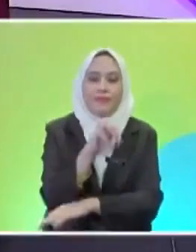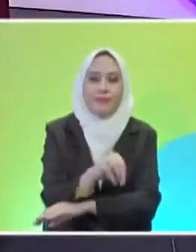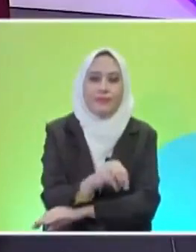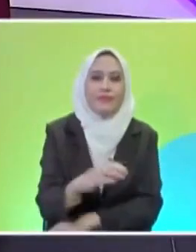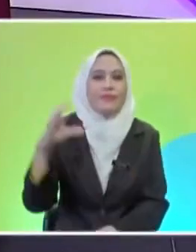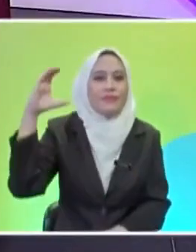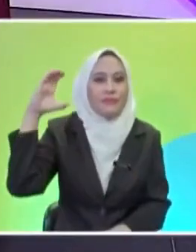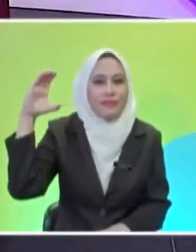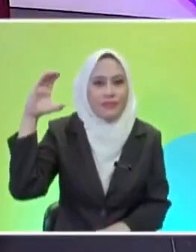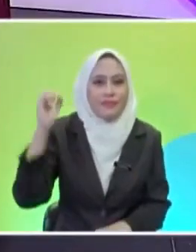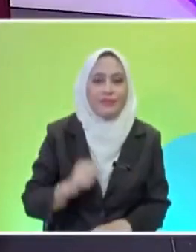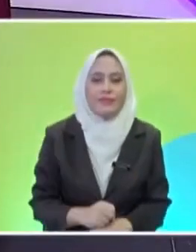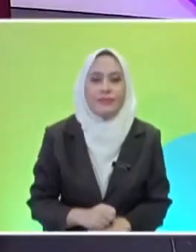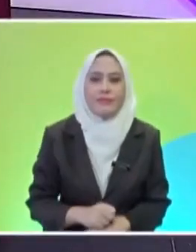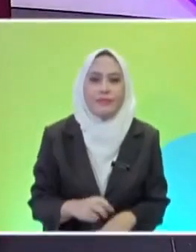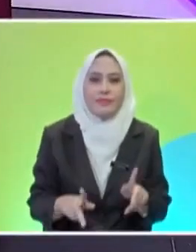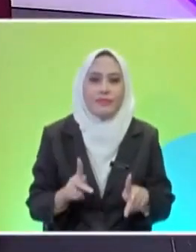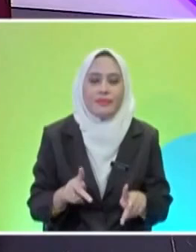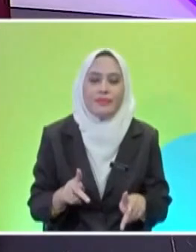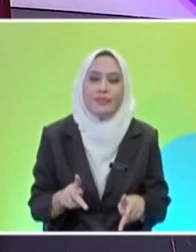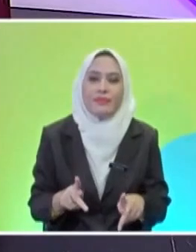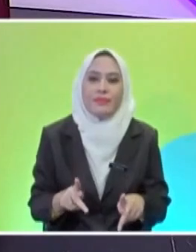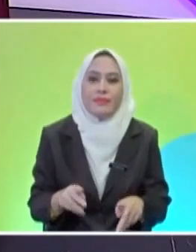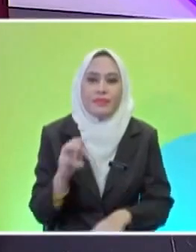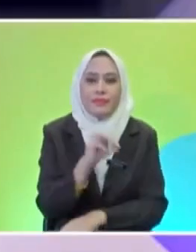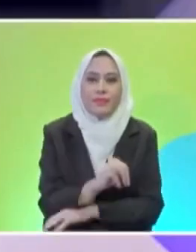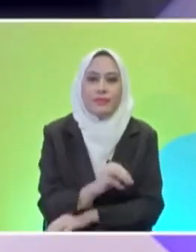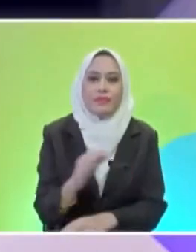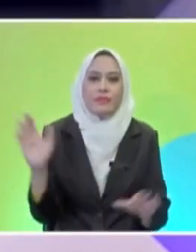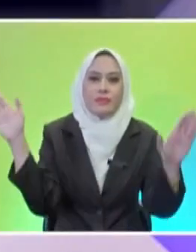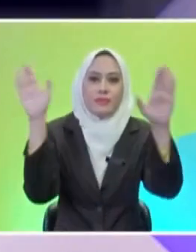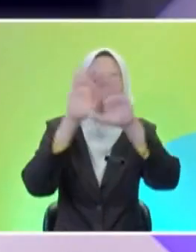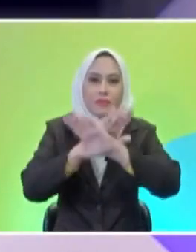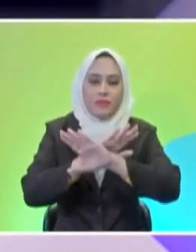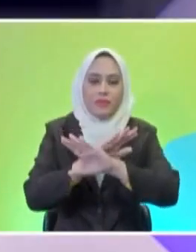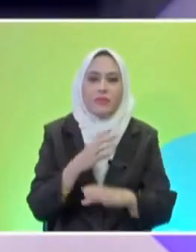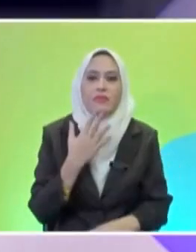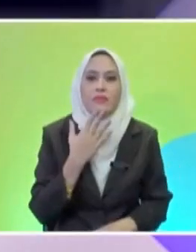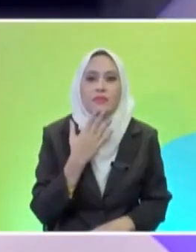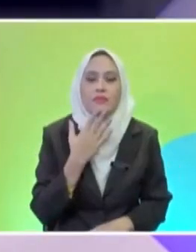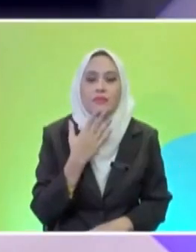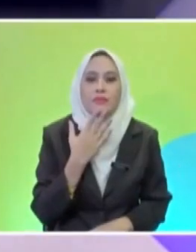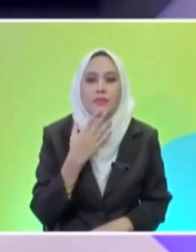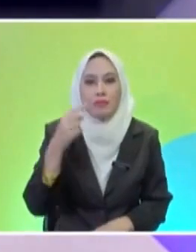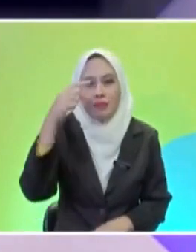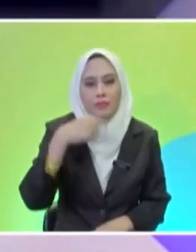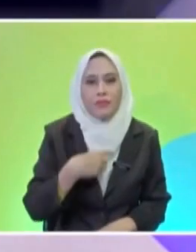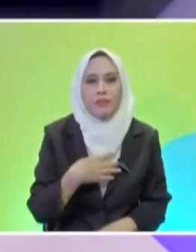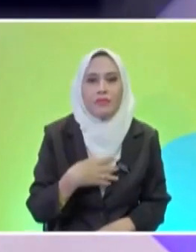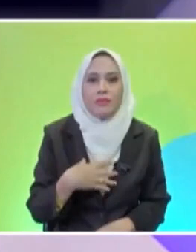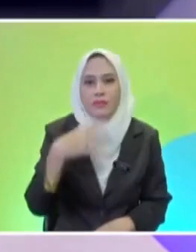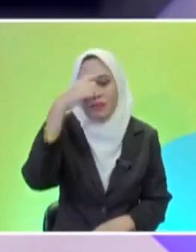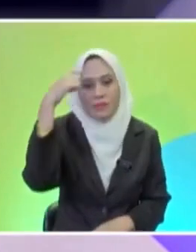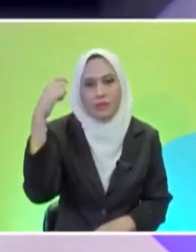gambar bulan. Malam gelap. Tengok colour dia. Dia tak terang dah. Gelap malam. Warna hitam, ada warna biru. Dan ada